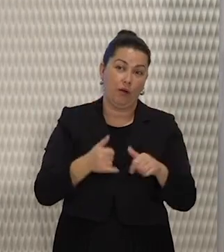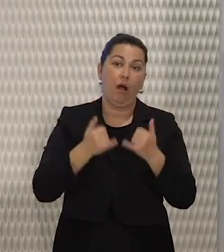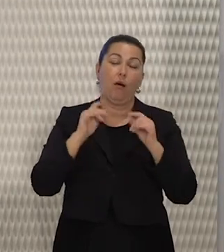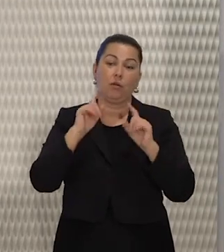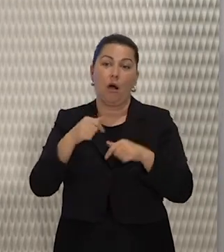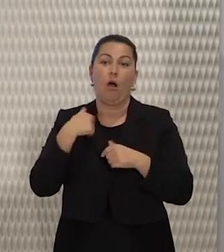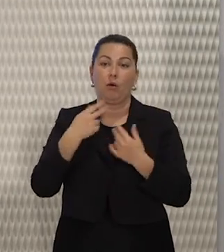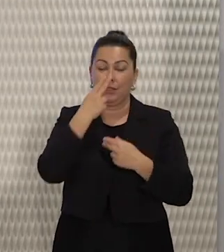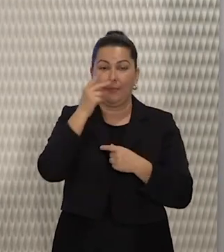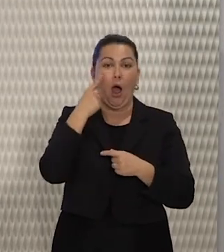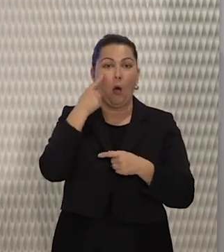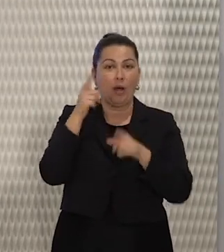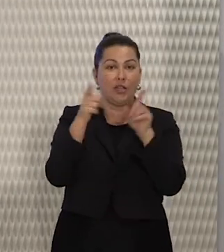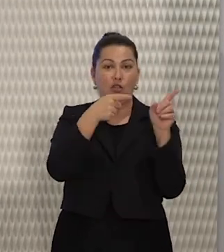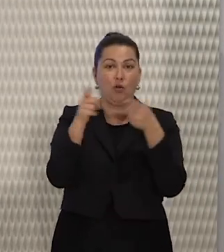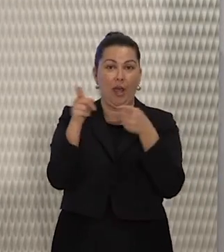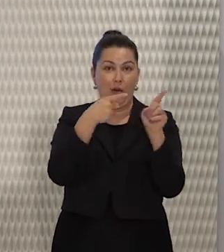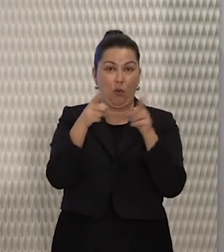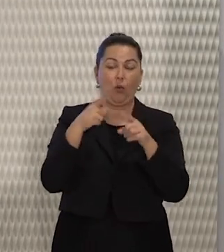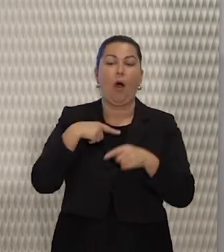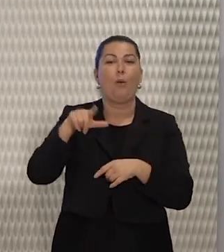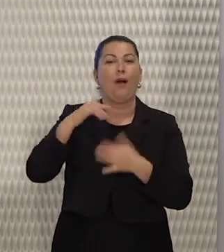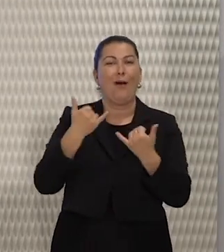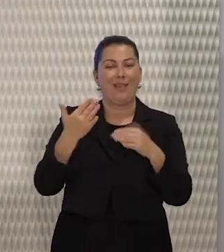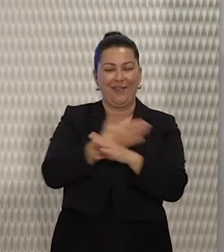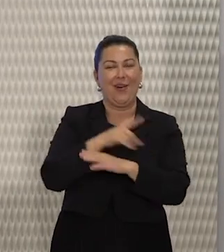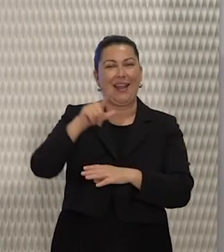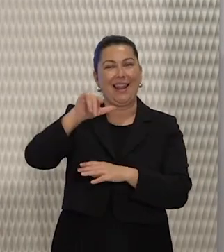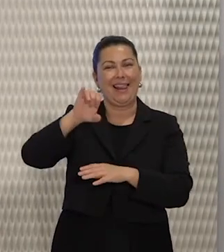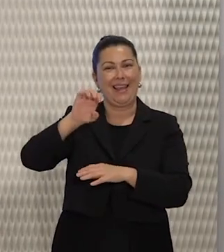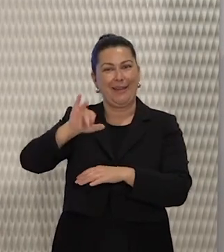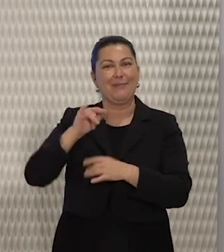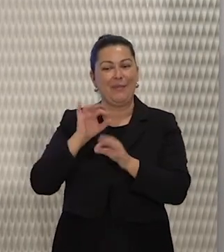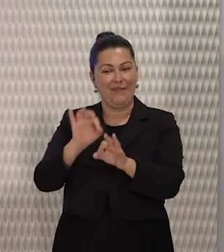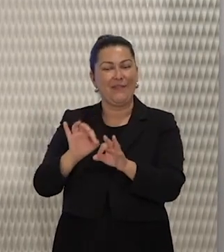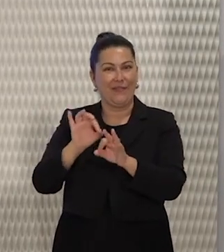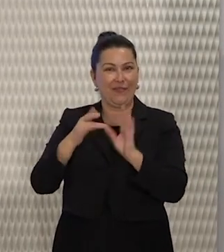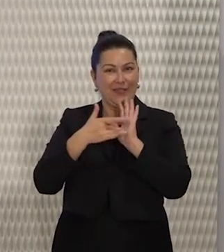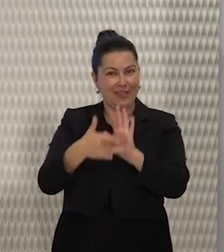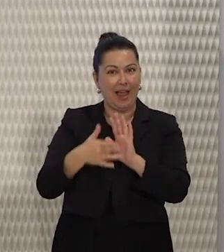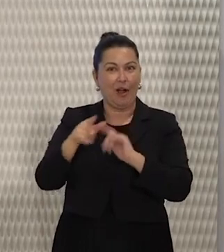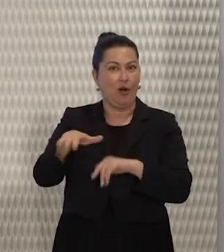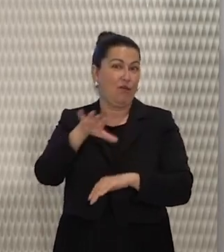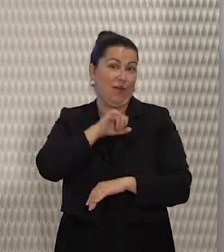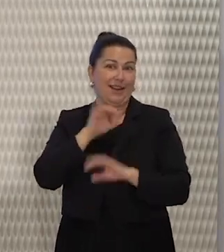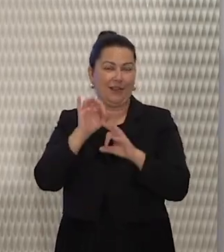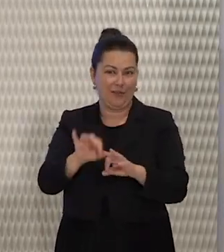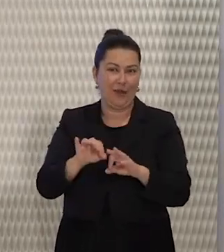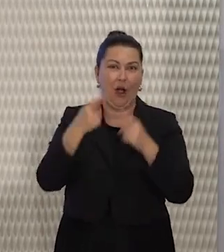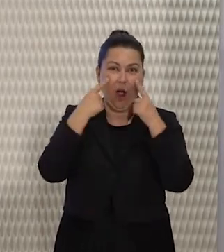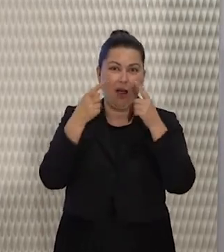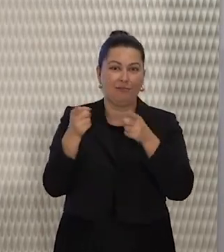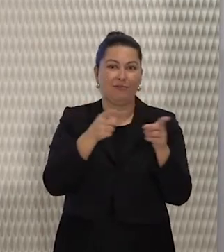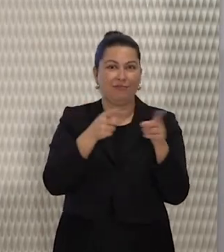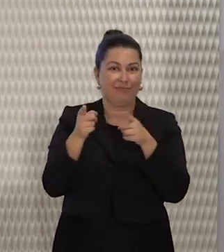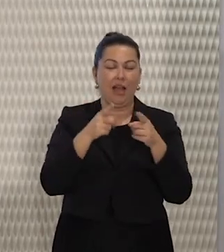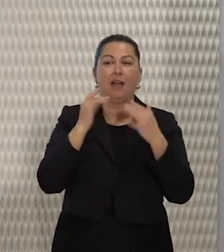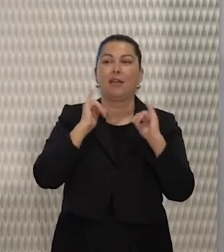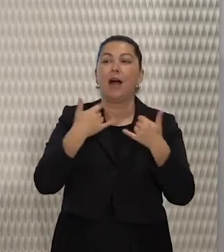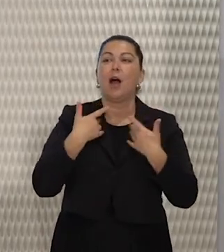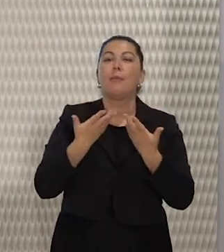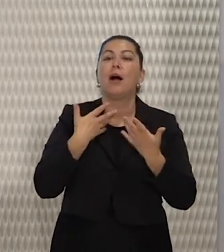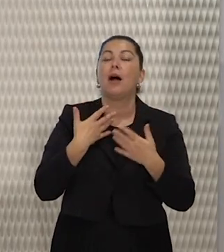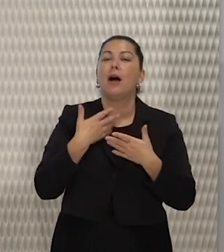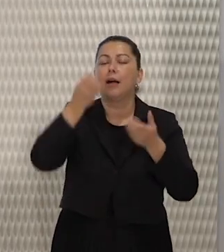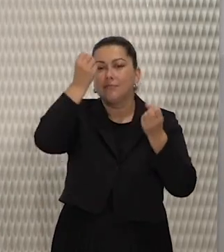hier zum Beispiel die Augensteuerung, wo der Liam heute davon profitiert. Und die Botschaft ist im Endeffekt die, dass